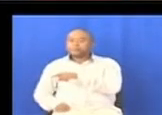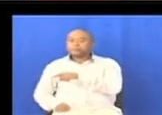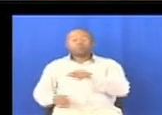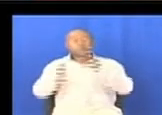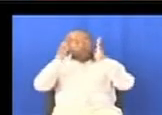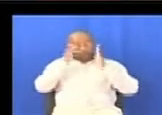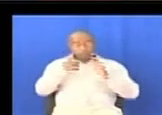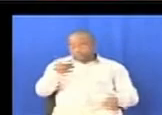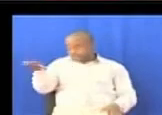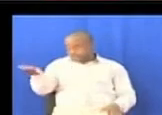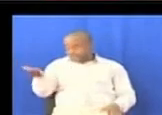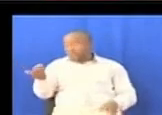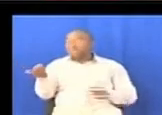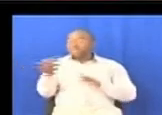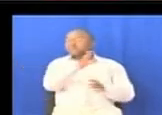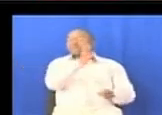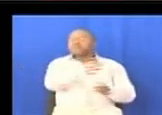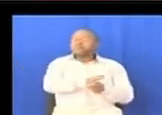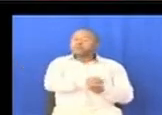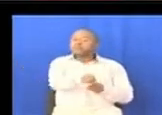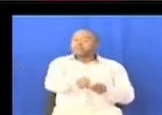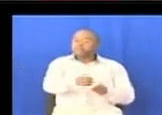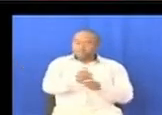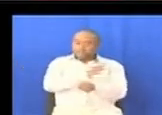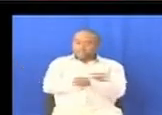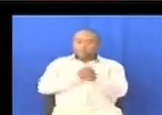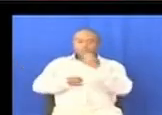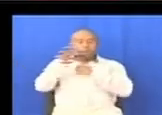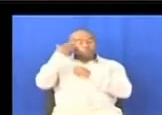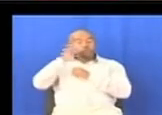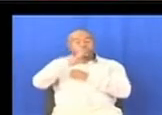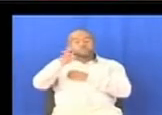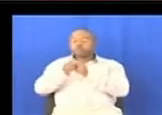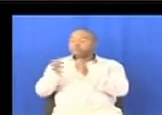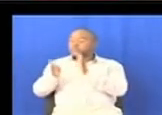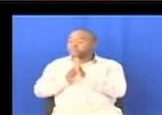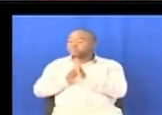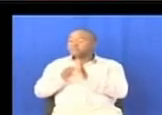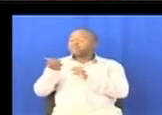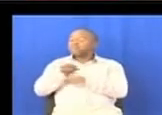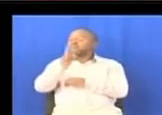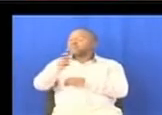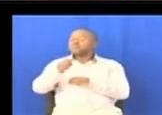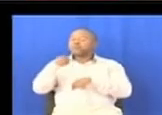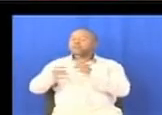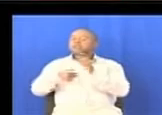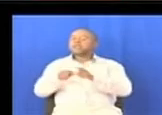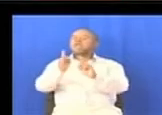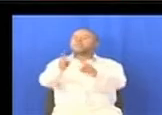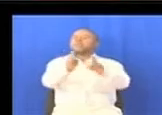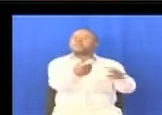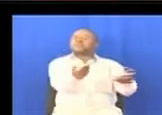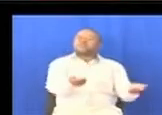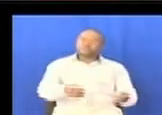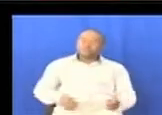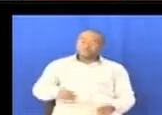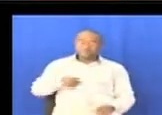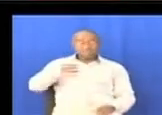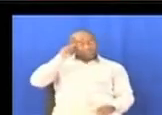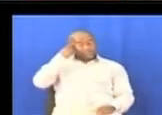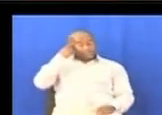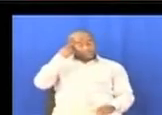Speaker, vifo vipo na vilikuwepo hata kabla ya corona, na bado vipo na vitaendelea kuwepo. Kwa hiyo mimi nafikiria nchi za